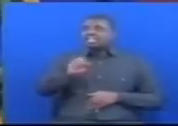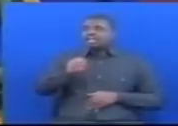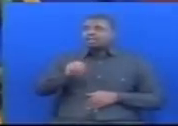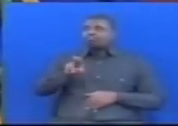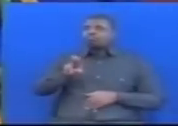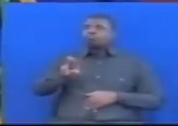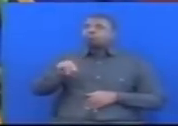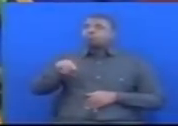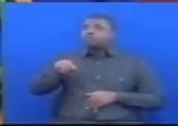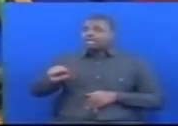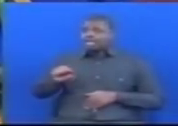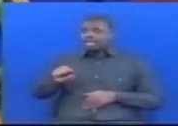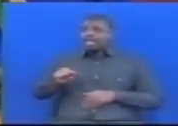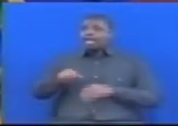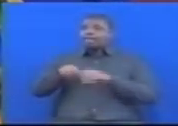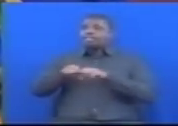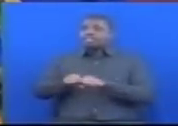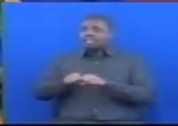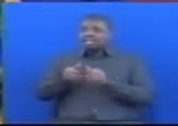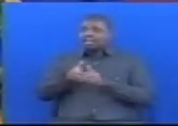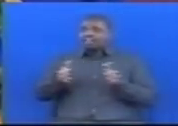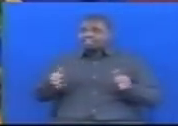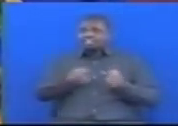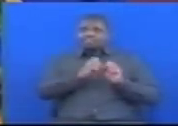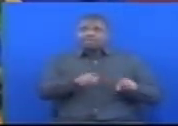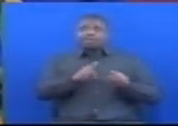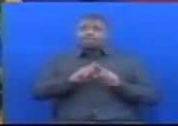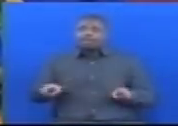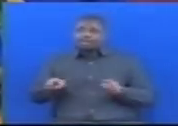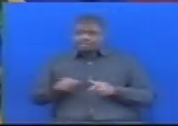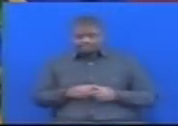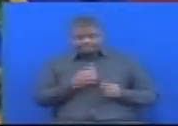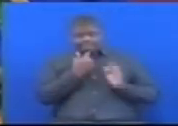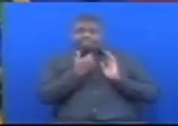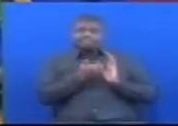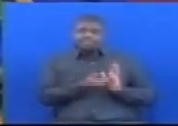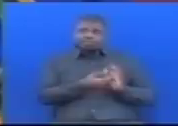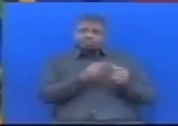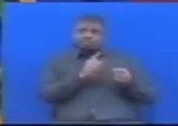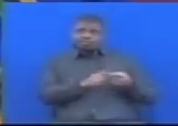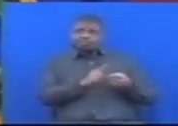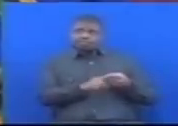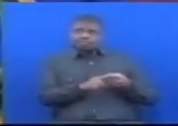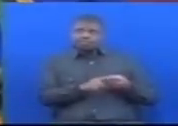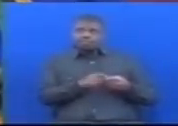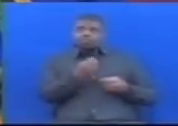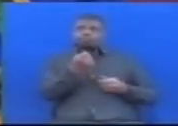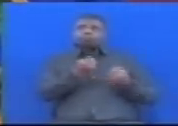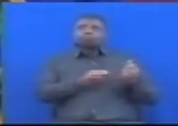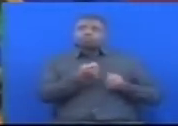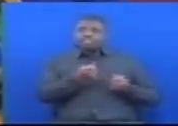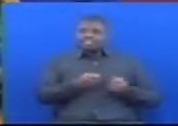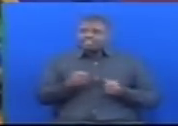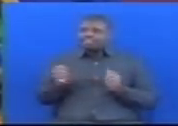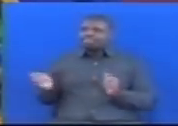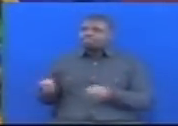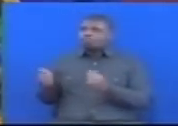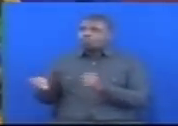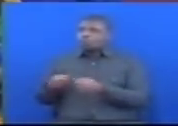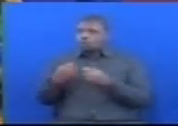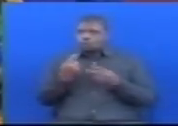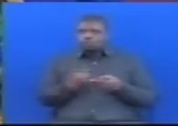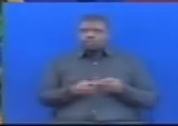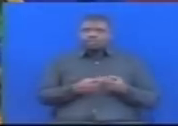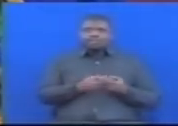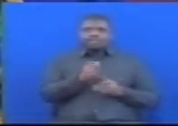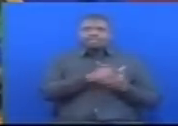nyadhifa mbalimbali zikiwemo hizi zifuatazo. Amepata kuwa mkurugenzi wa mifugo,